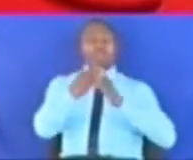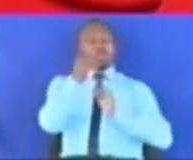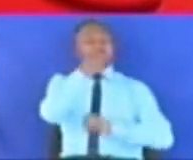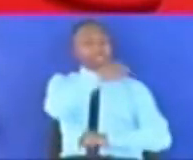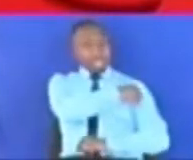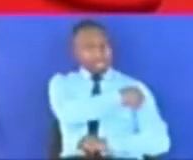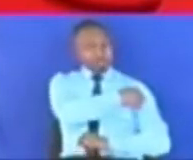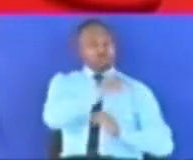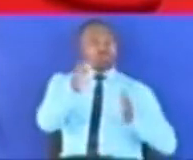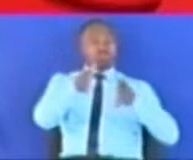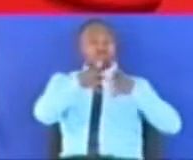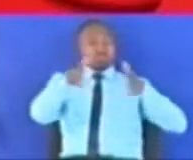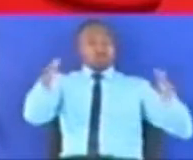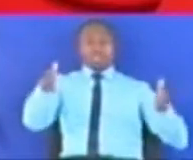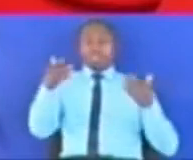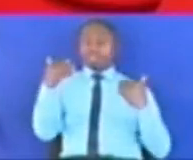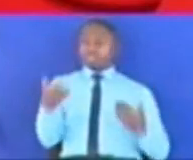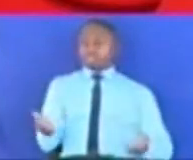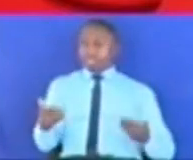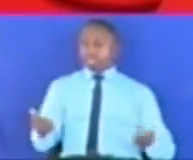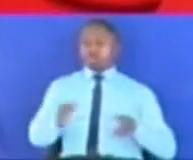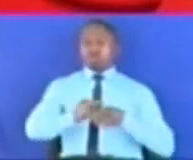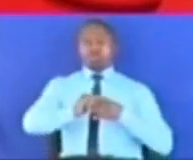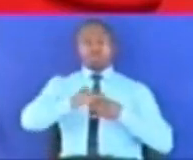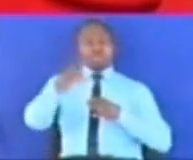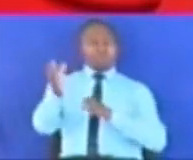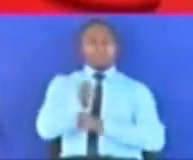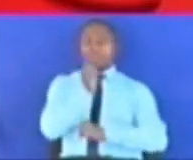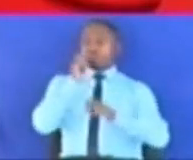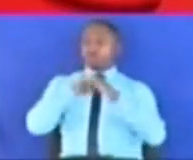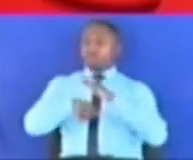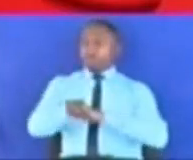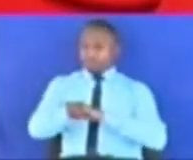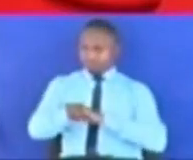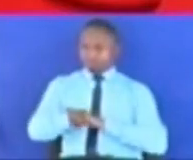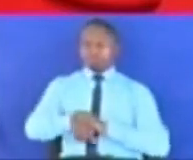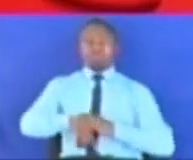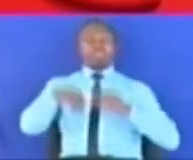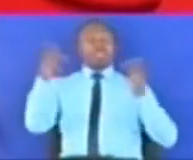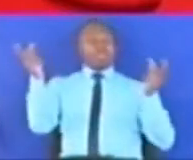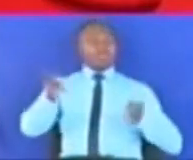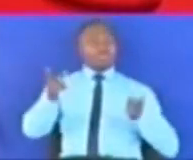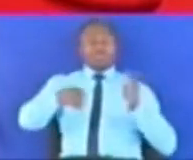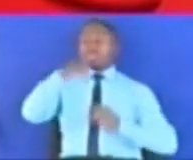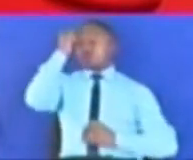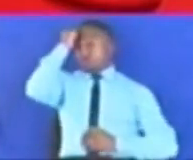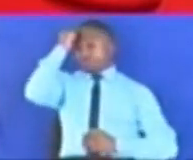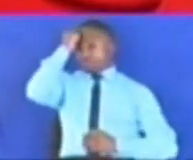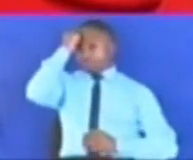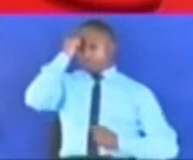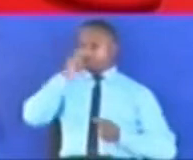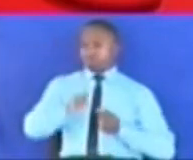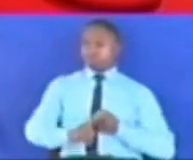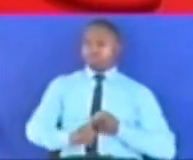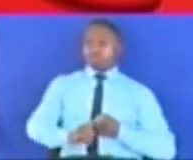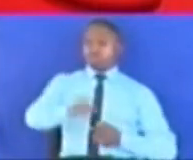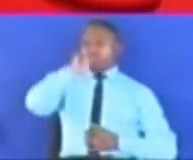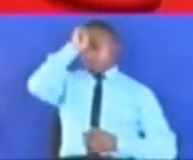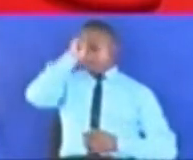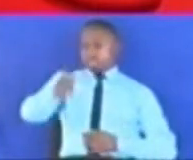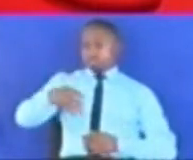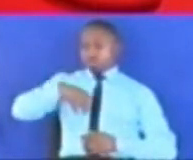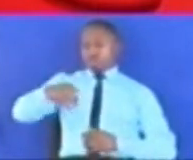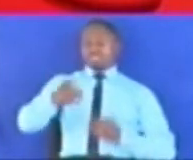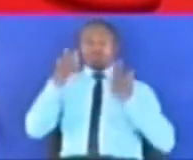hospitali kubwa ya kisasa kwa kutumia mapato ya ndani. Na ninakumbuka mheshimiwa waziri